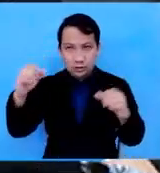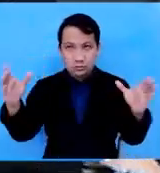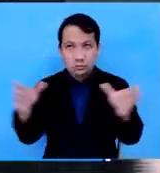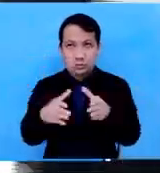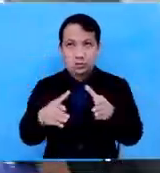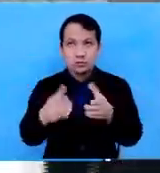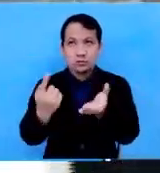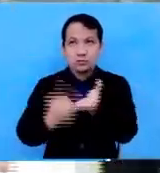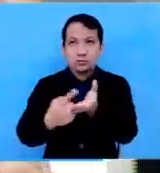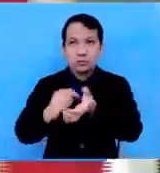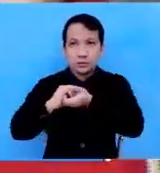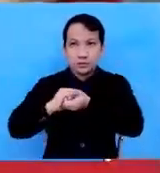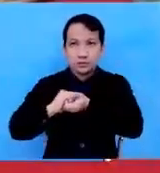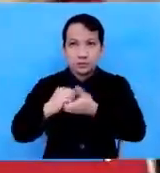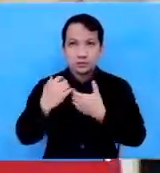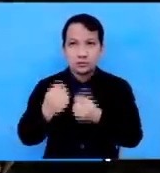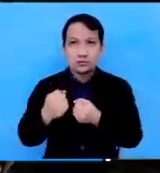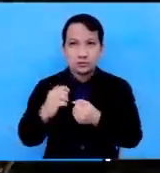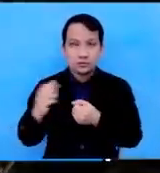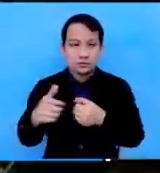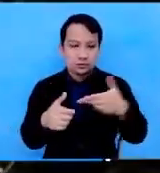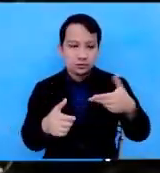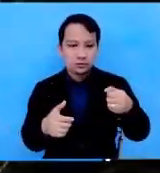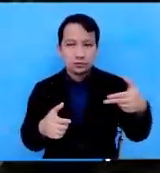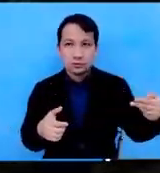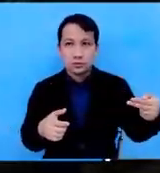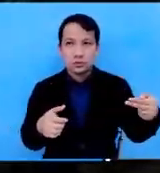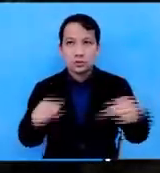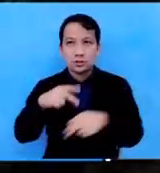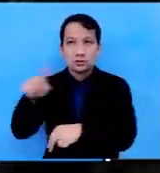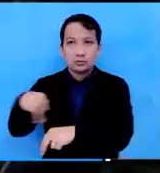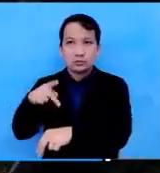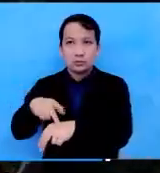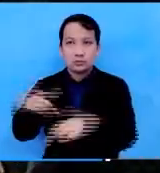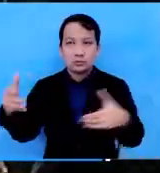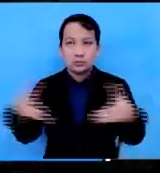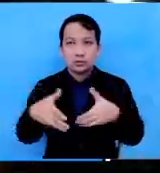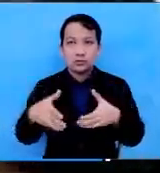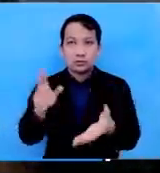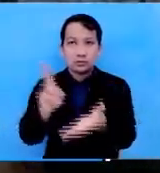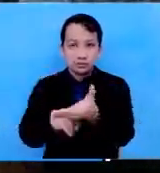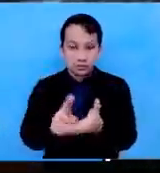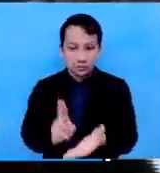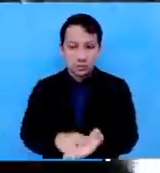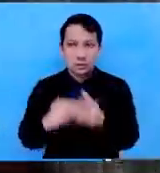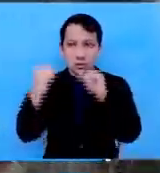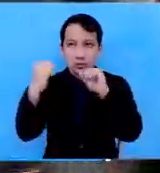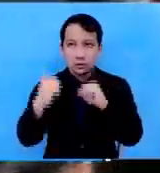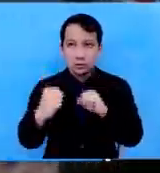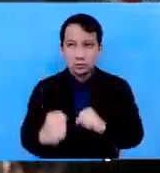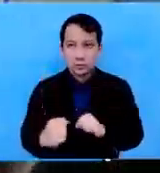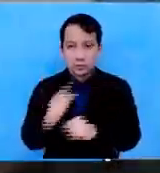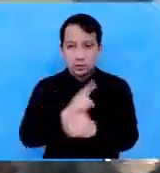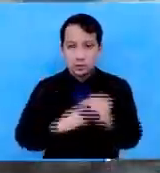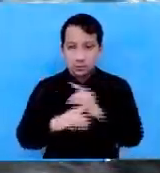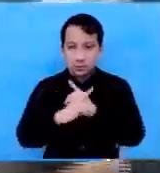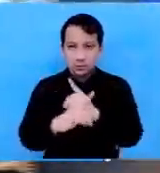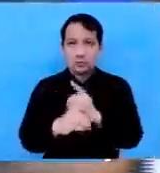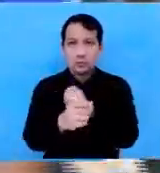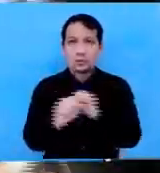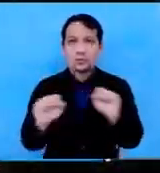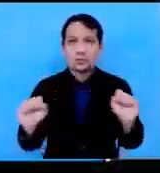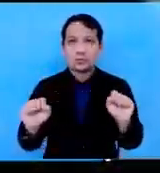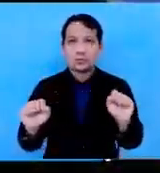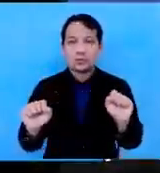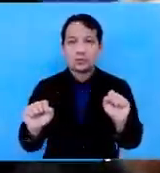relations ng Pilipinas at ng Indonesia. Sasaksihan din nila ang paglagda ng ilang agreements sa larangan ng defense and security,